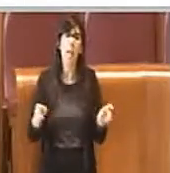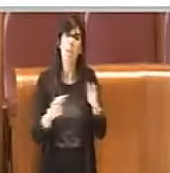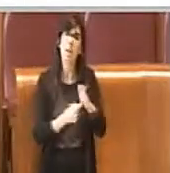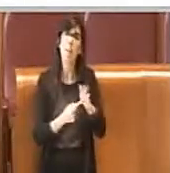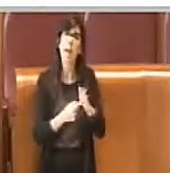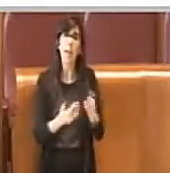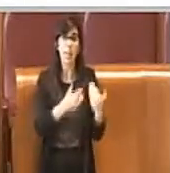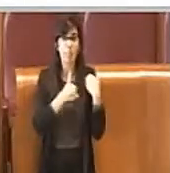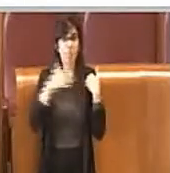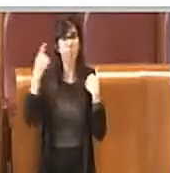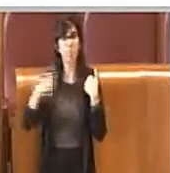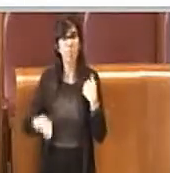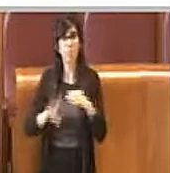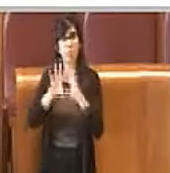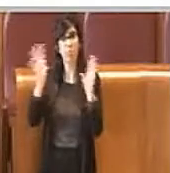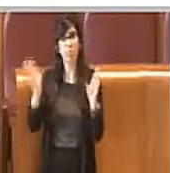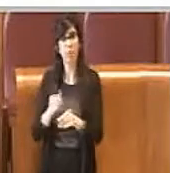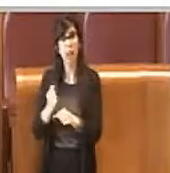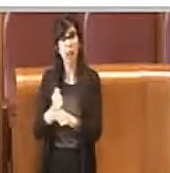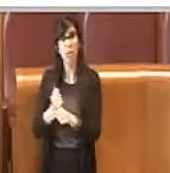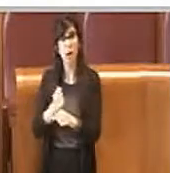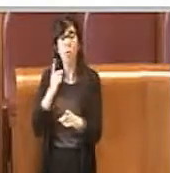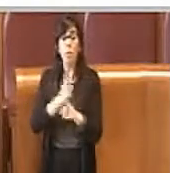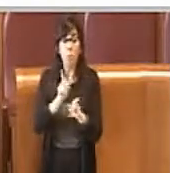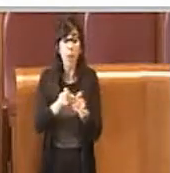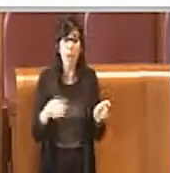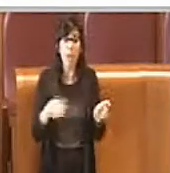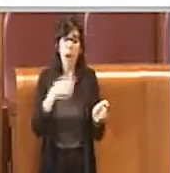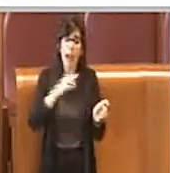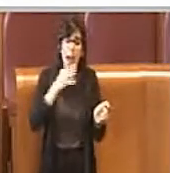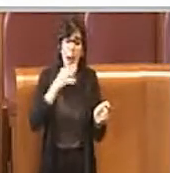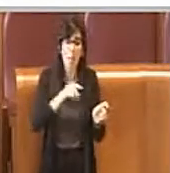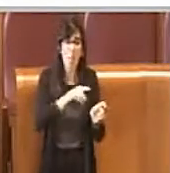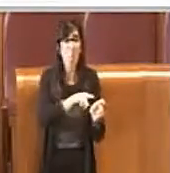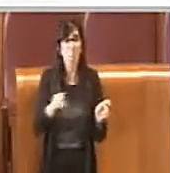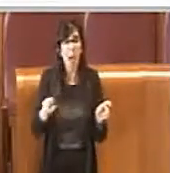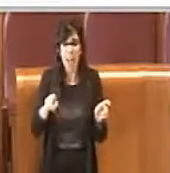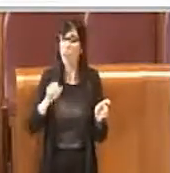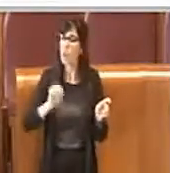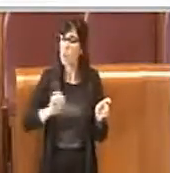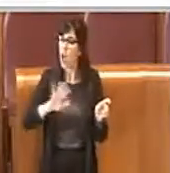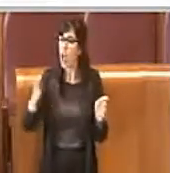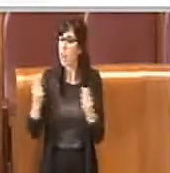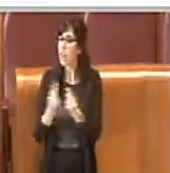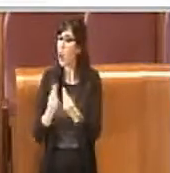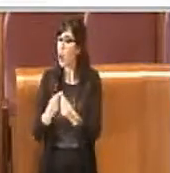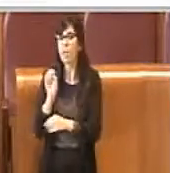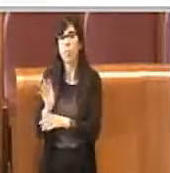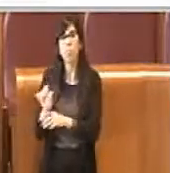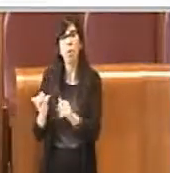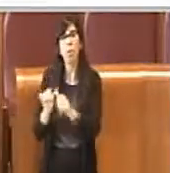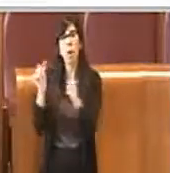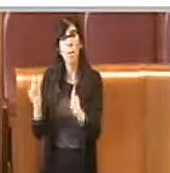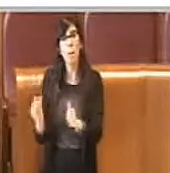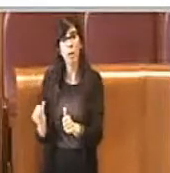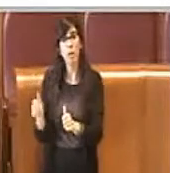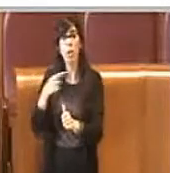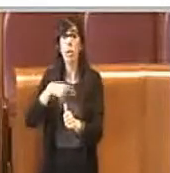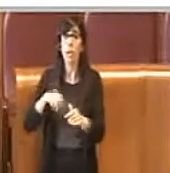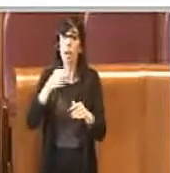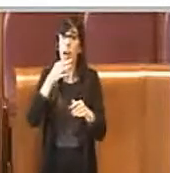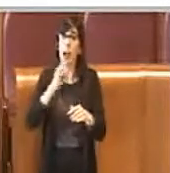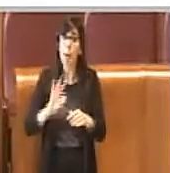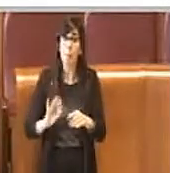questo. Abbiamo bisogno di personale capace di formare i loro colleghi. Non siamo riusciti ancora ad